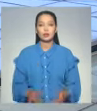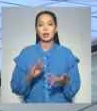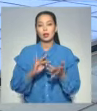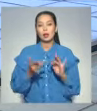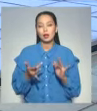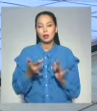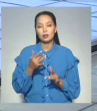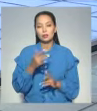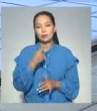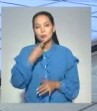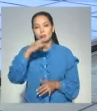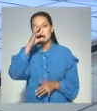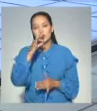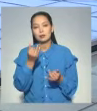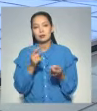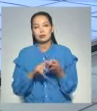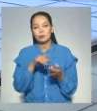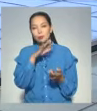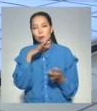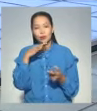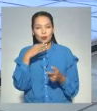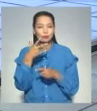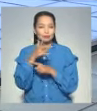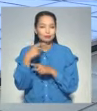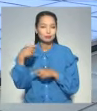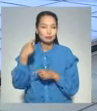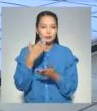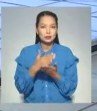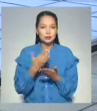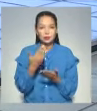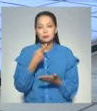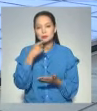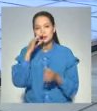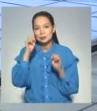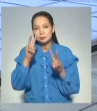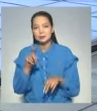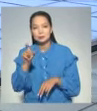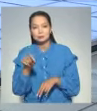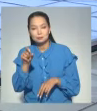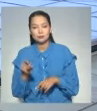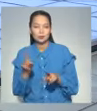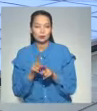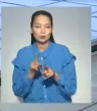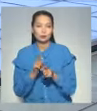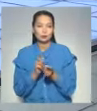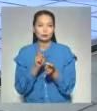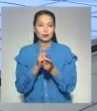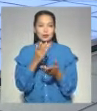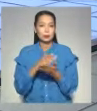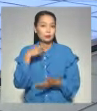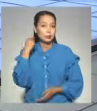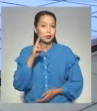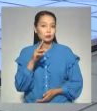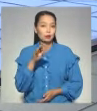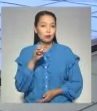Әлеуметтік желіде полицияға қатысты түрлі бейне жазба көп. Кейбіреулер құзырларға әдейі тиісіп арандатады. Президент Қасым-Жомарт